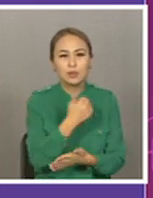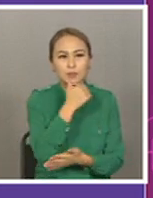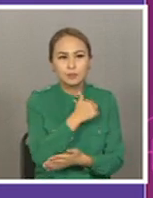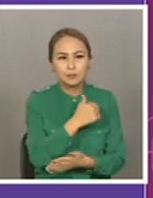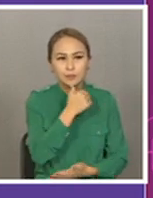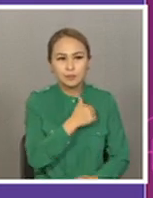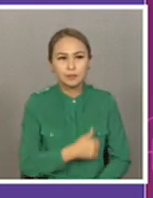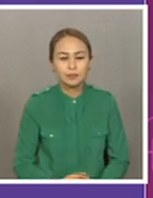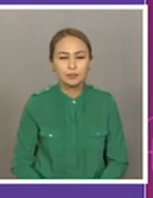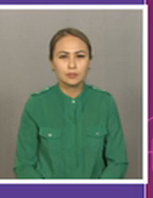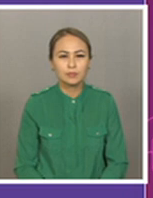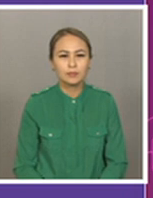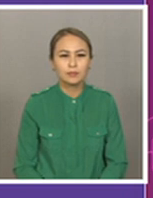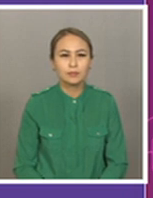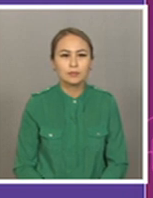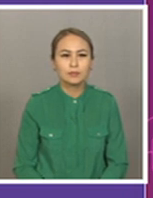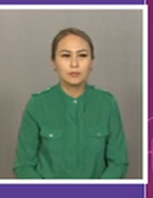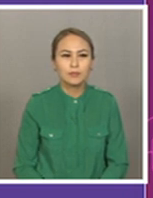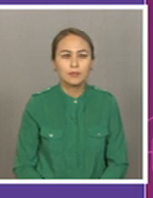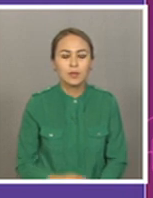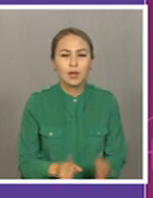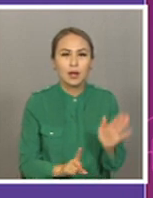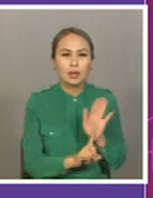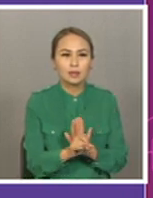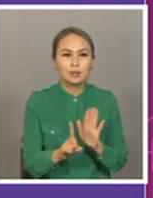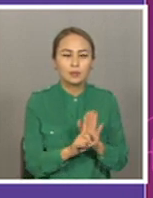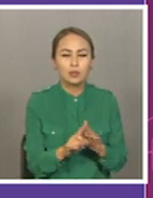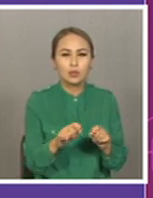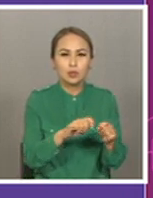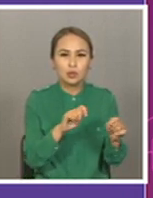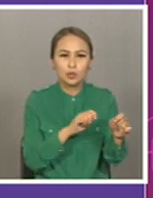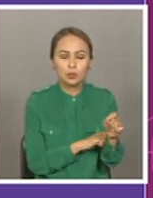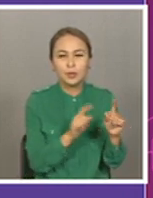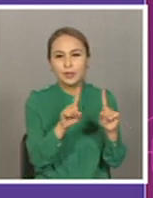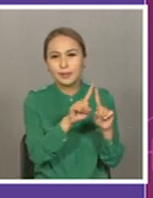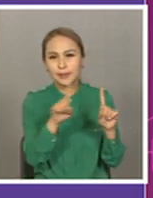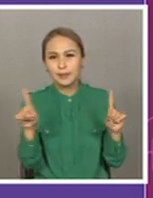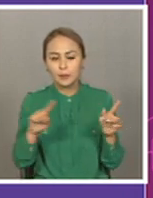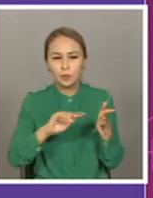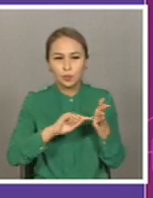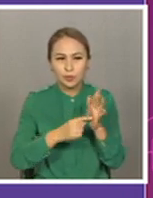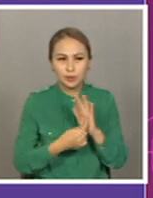табыңдар. Алдымен ұзындығын еніне көбейтейік.